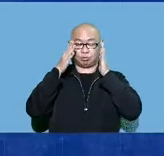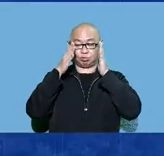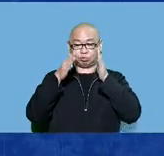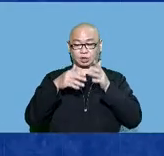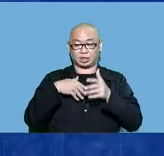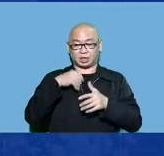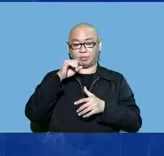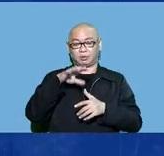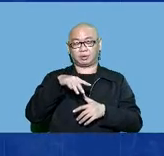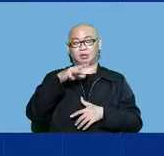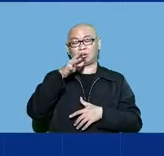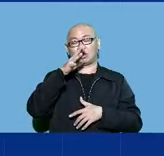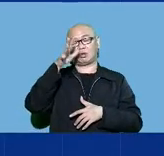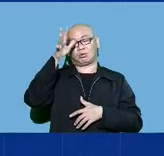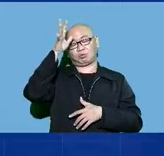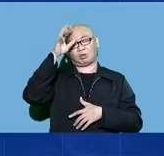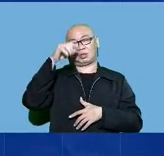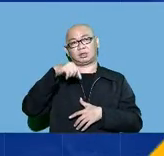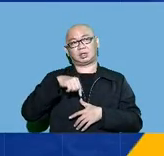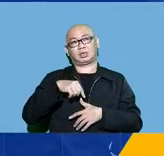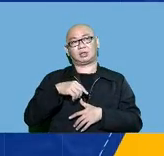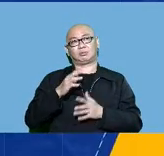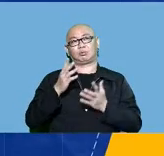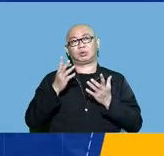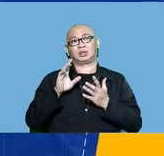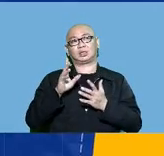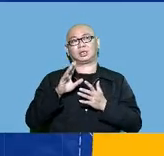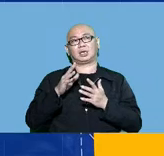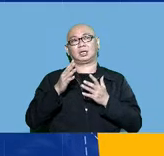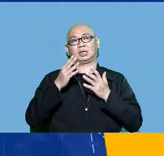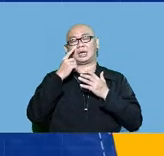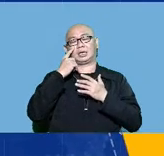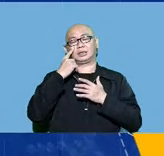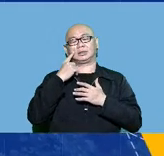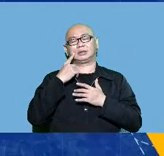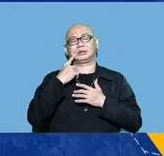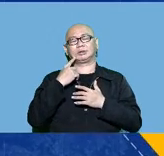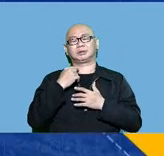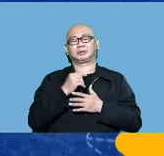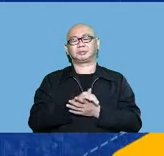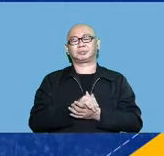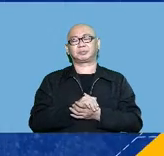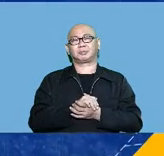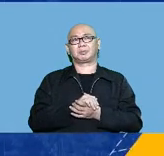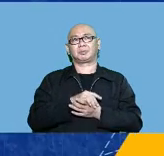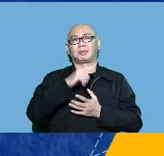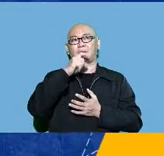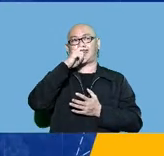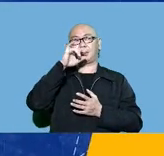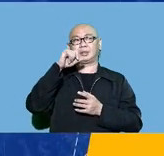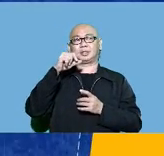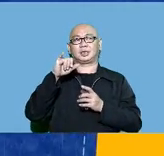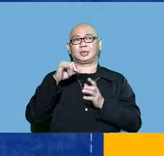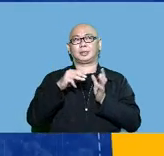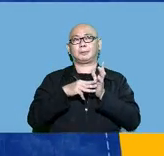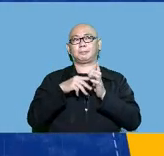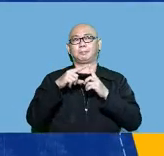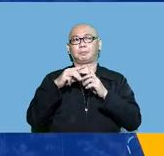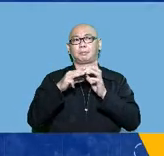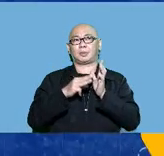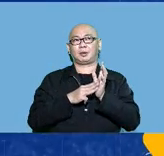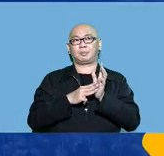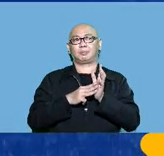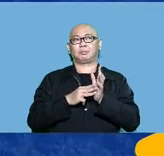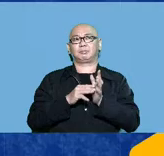kepada orang tua saya, semoga tidak nangis ini, yaitu Bapak J. Imam Hartoko.